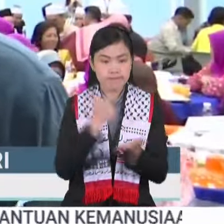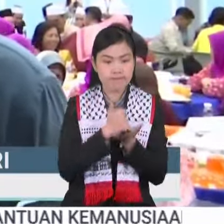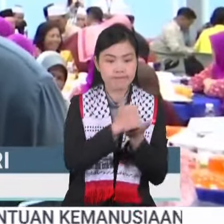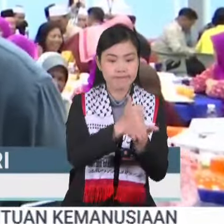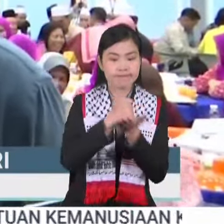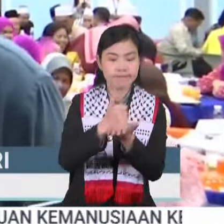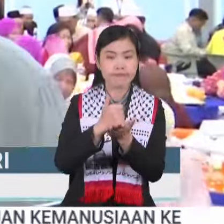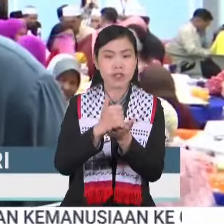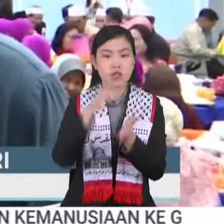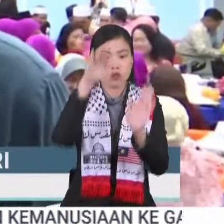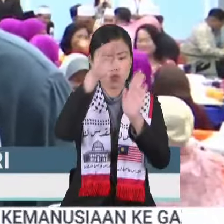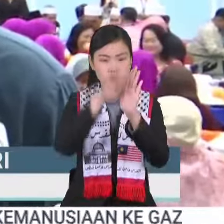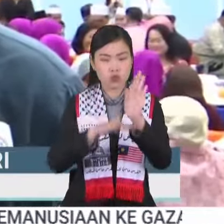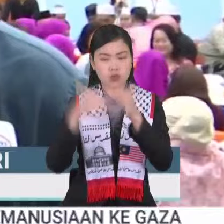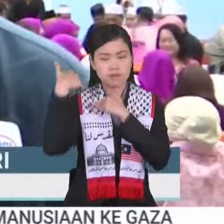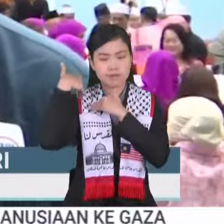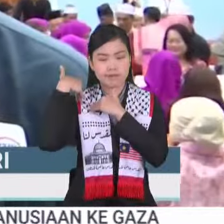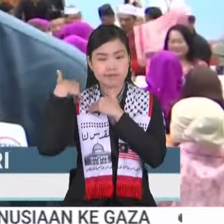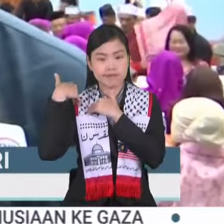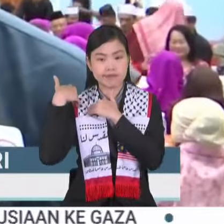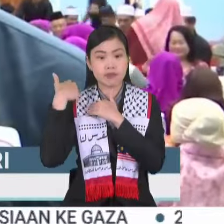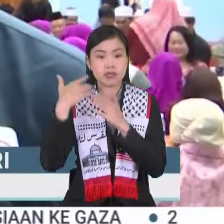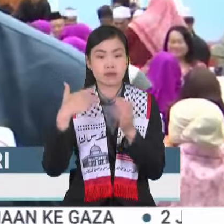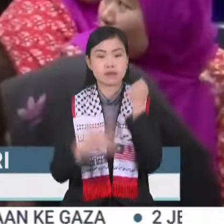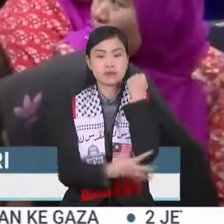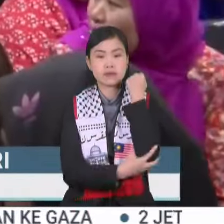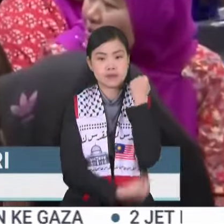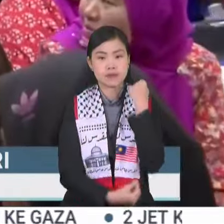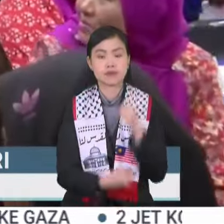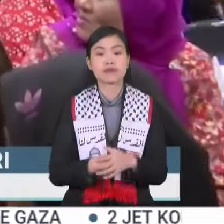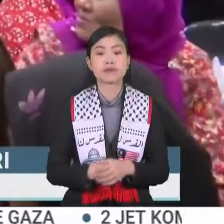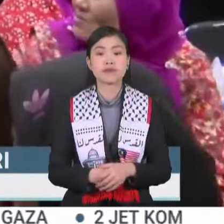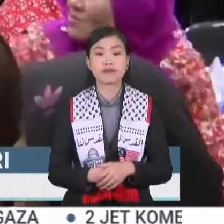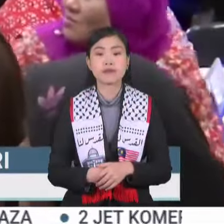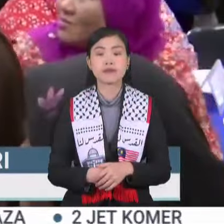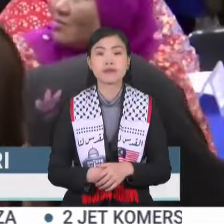mengurangkan miskin tegak